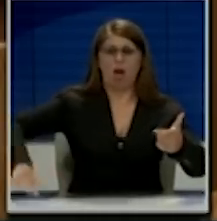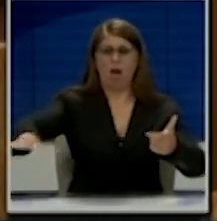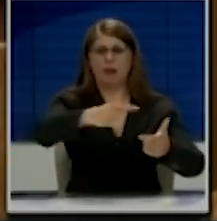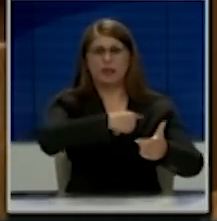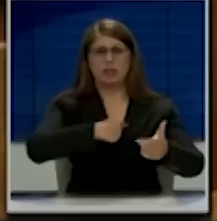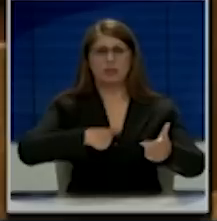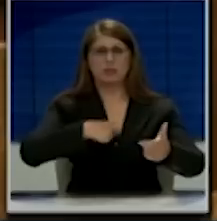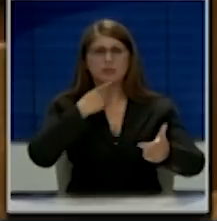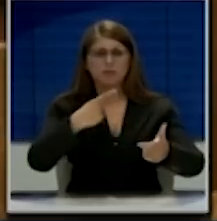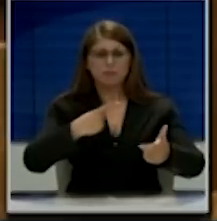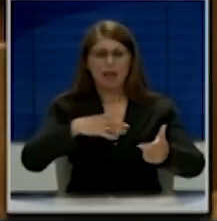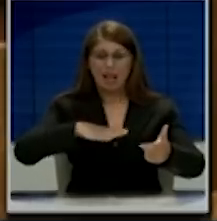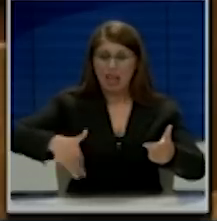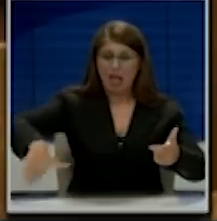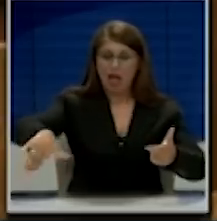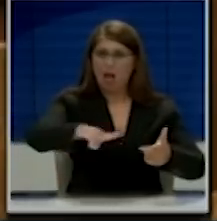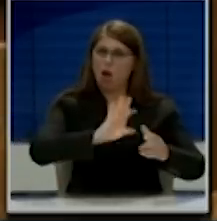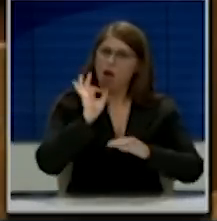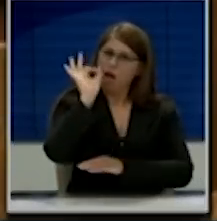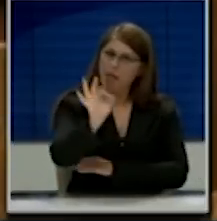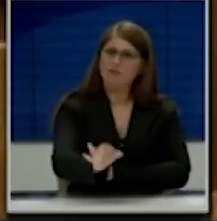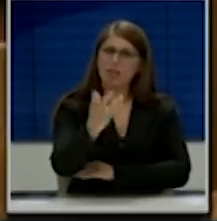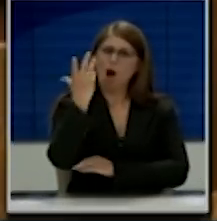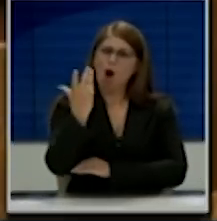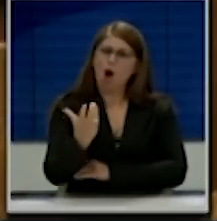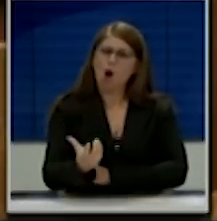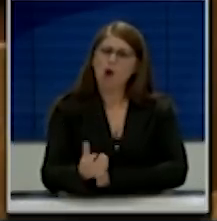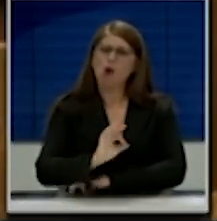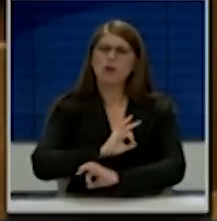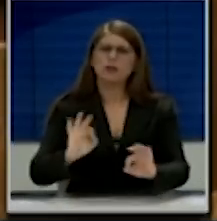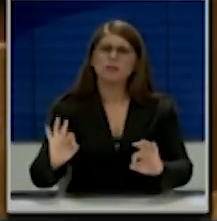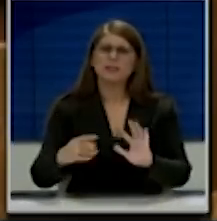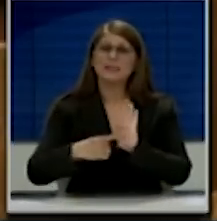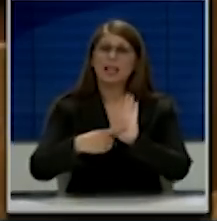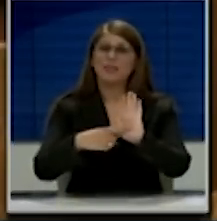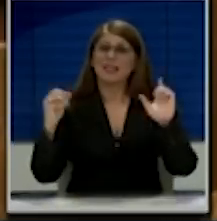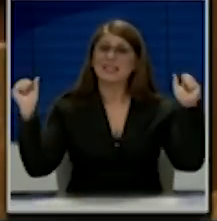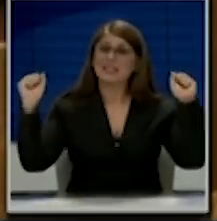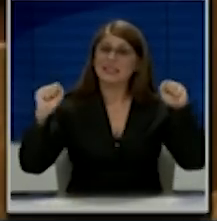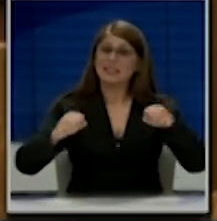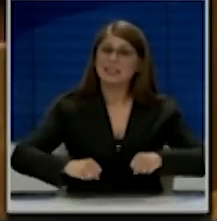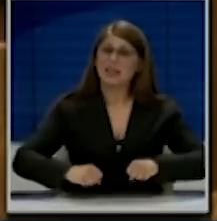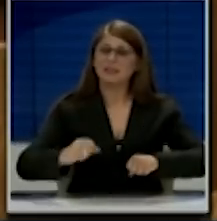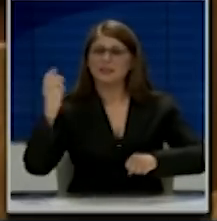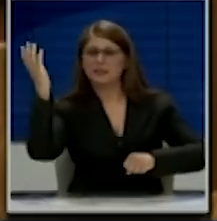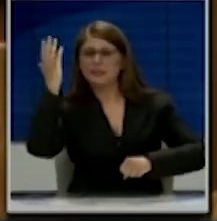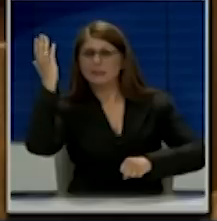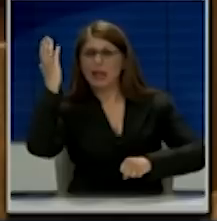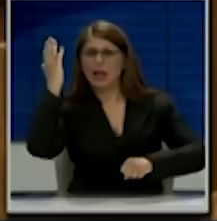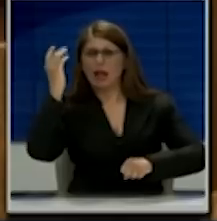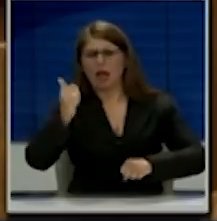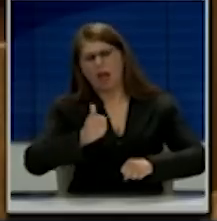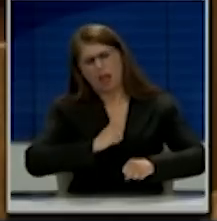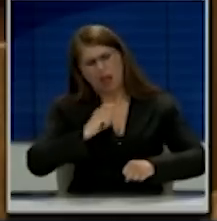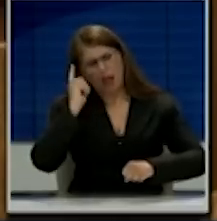ο λαός έφτασε πια στο σημείο ωριμότητας για να δείξει συνένεση στις δήθεν